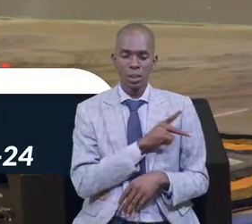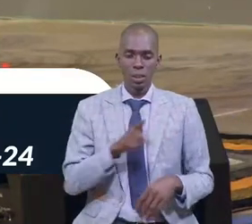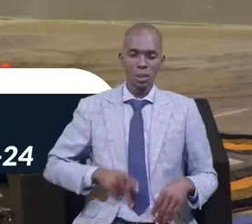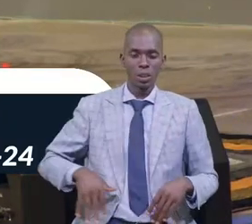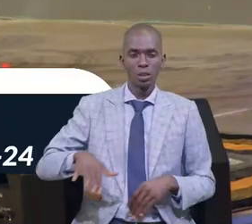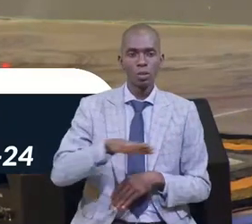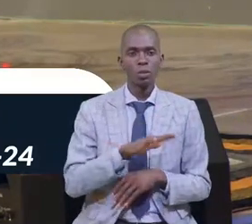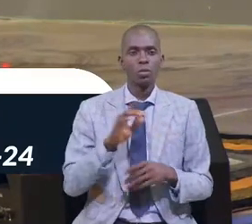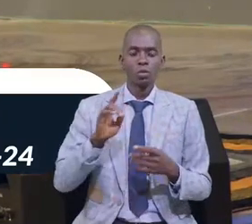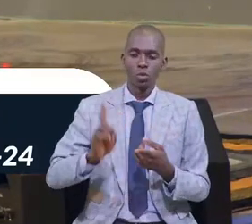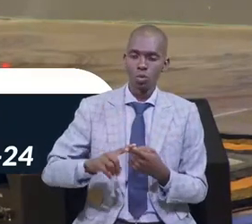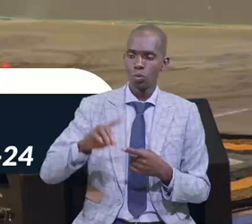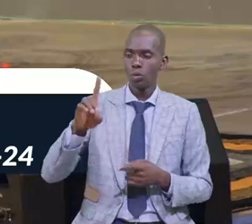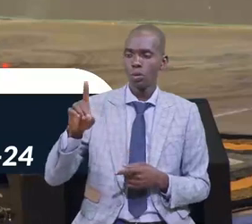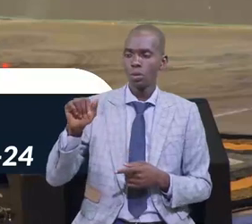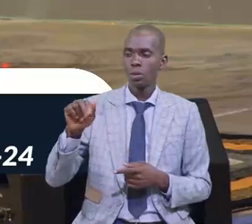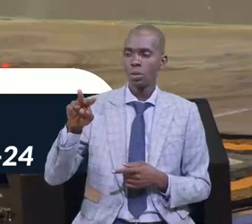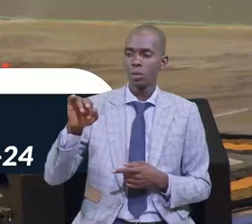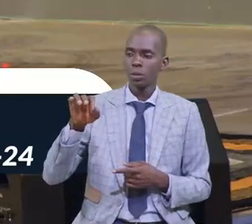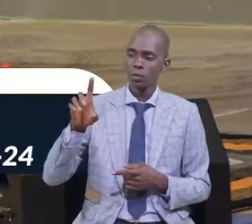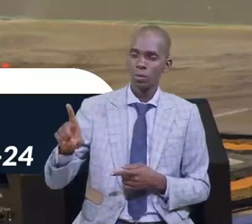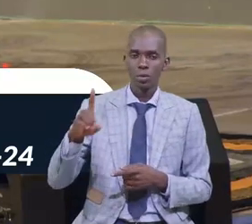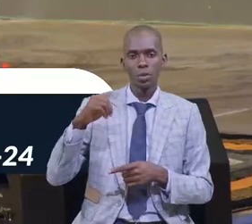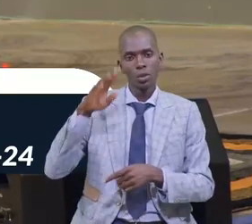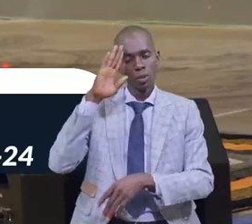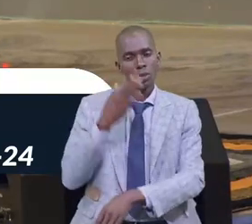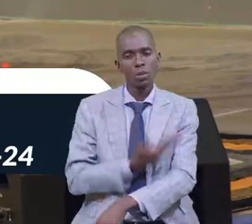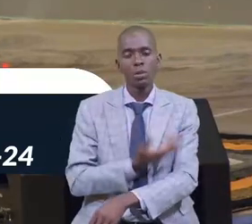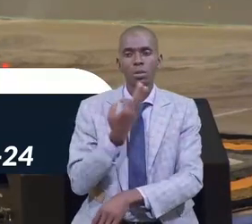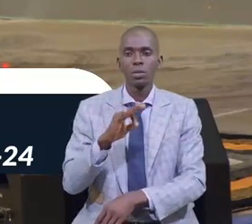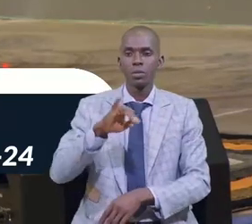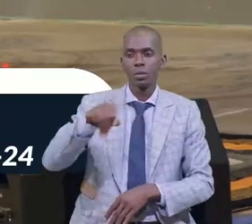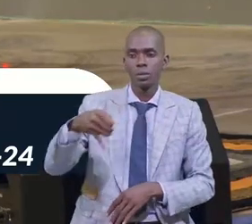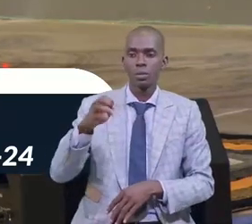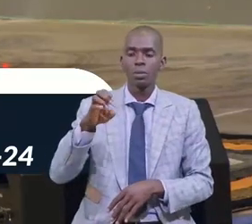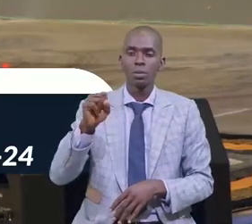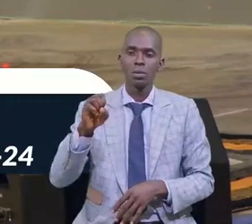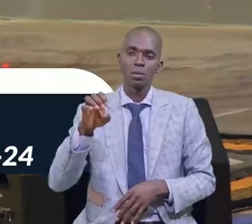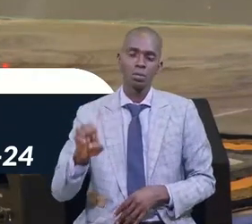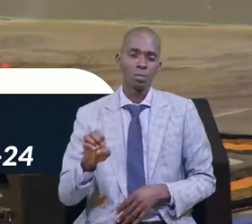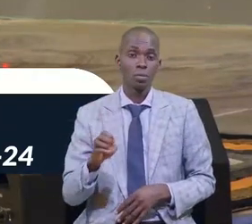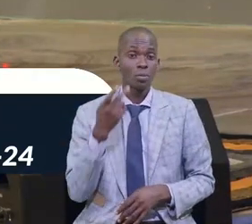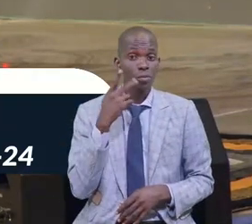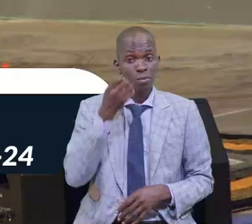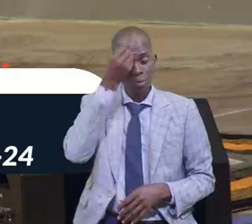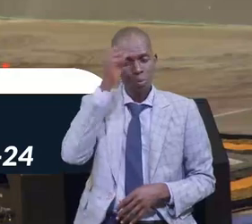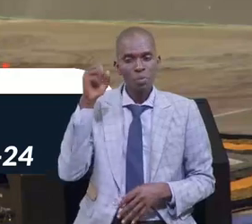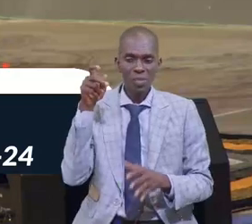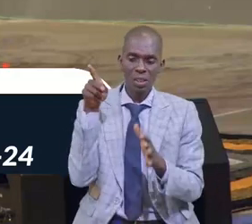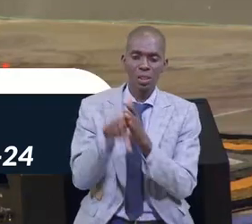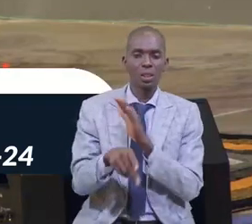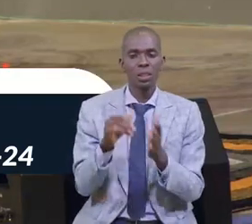la royauté à David, fils d'Isaïe. La désobéissance l'a